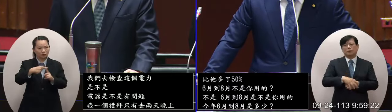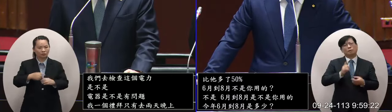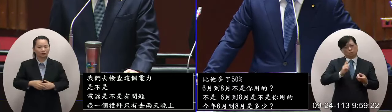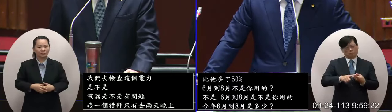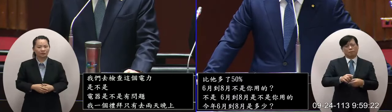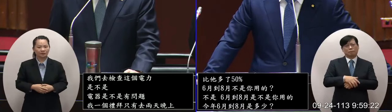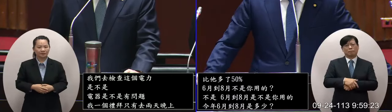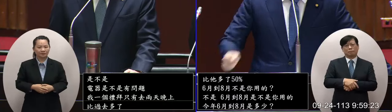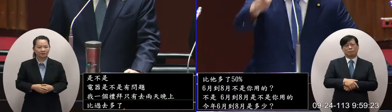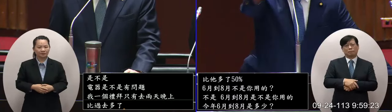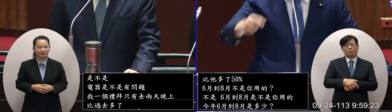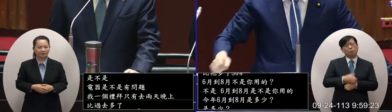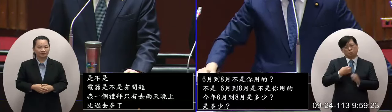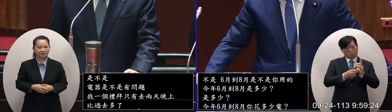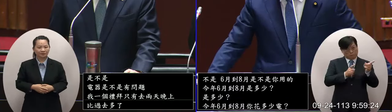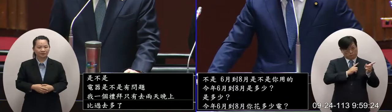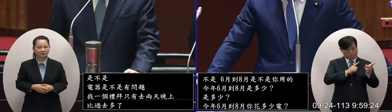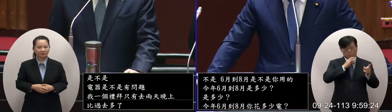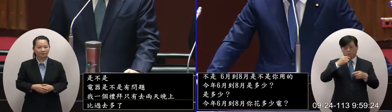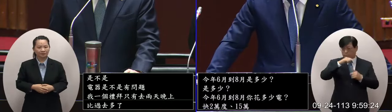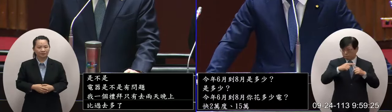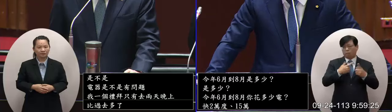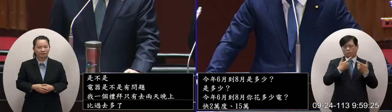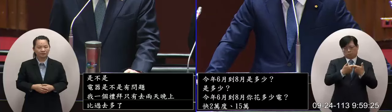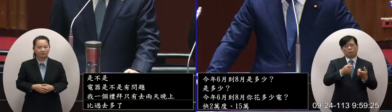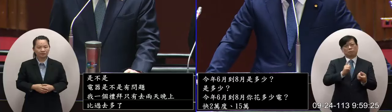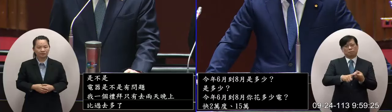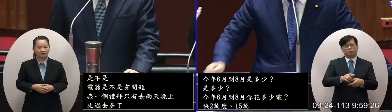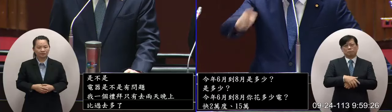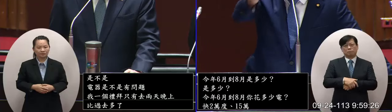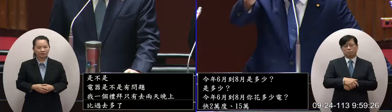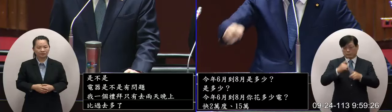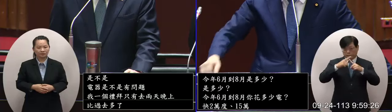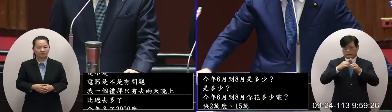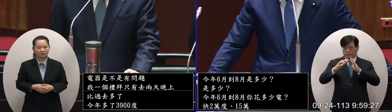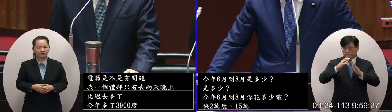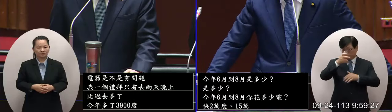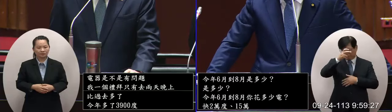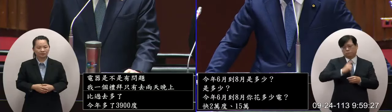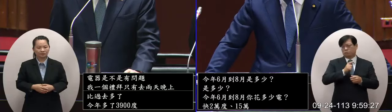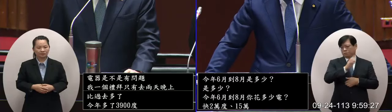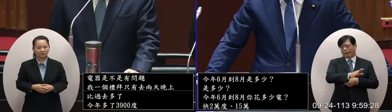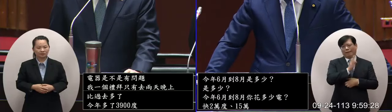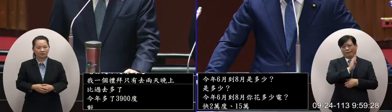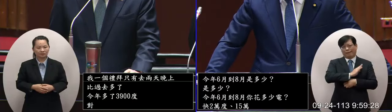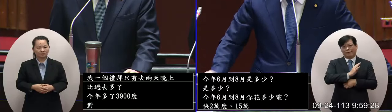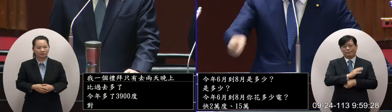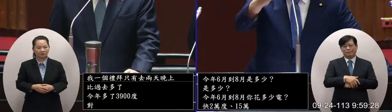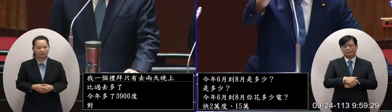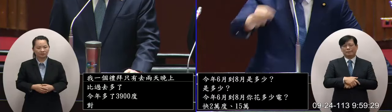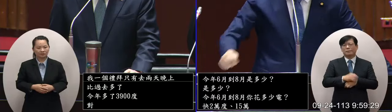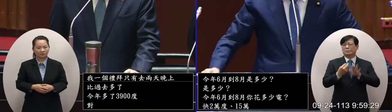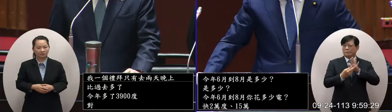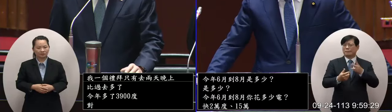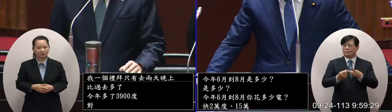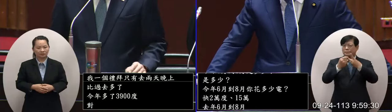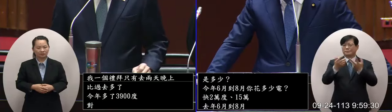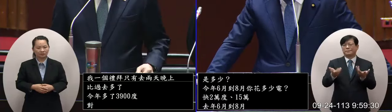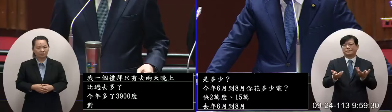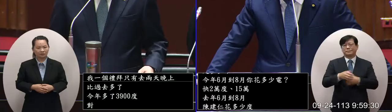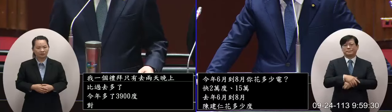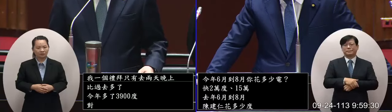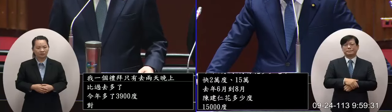啊。 对。 那我说你当兵人蛮适合的啊。X 战警兵人非你莫属了，所以我讲第二件事啦、